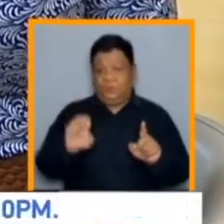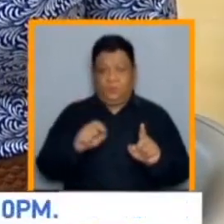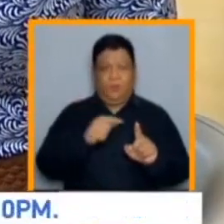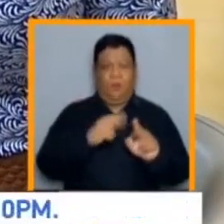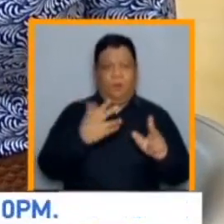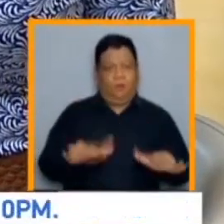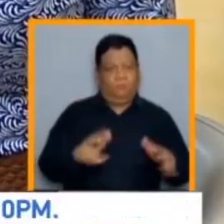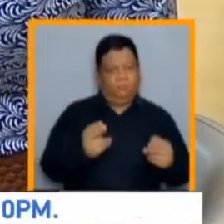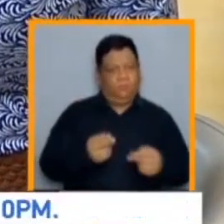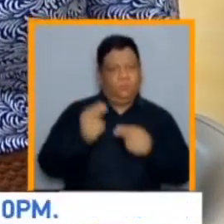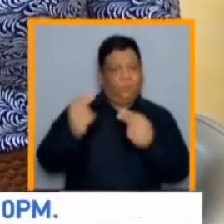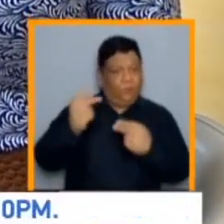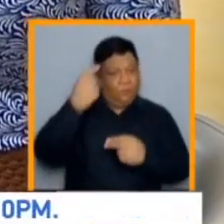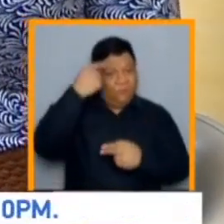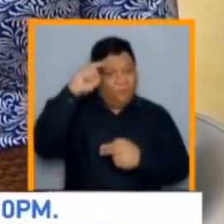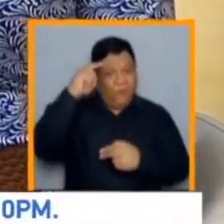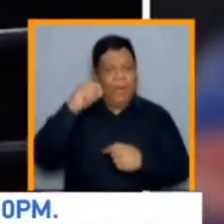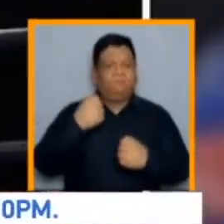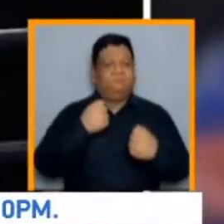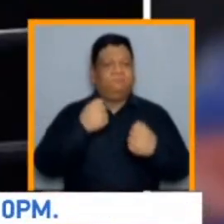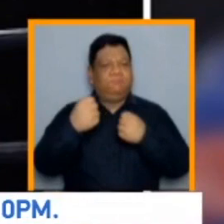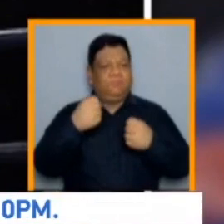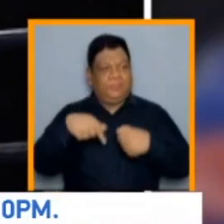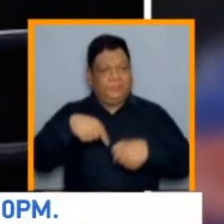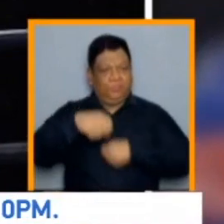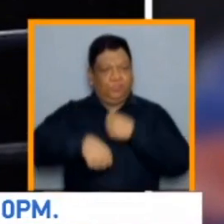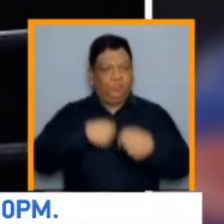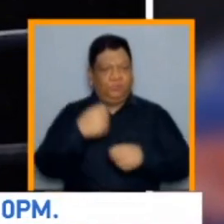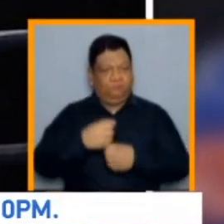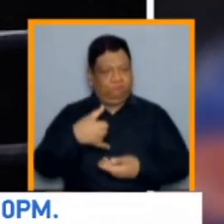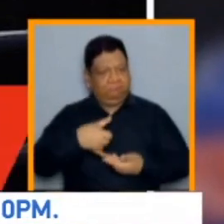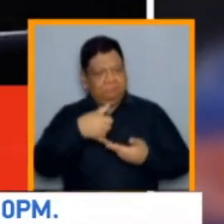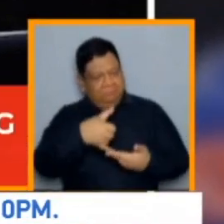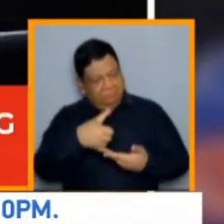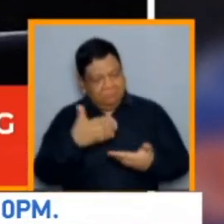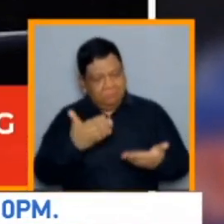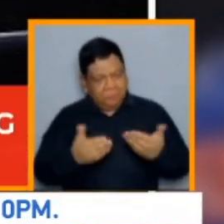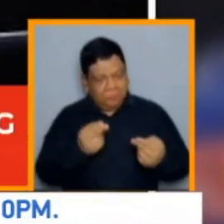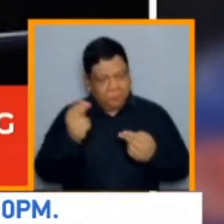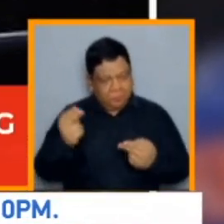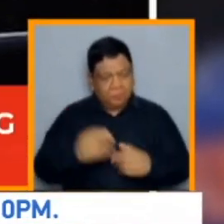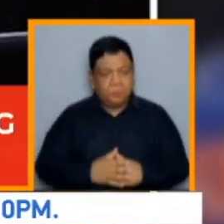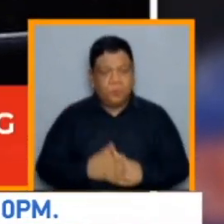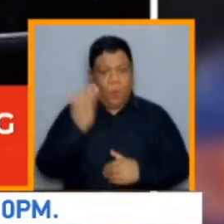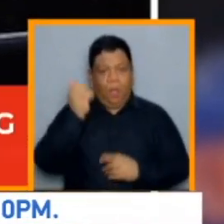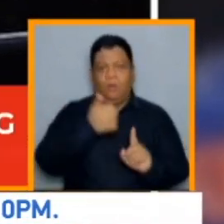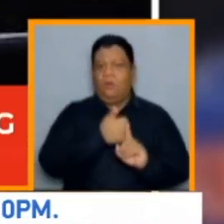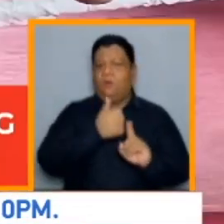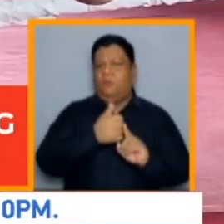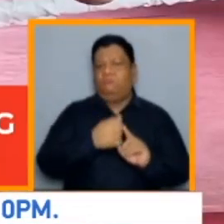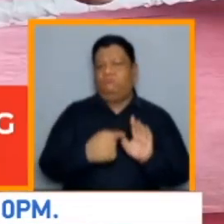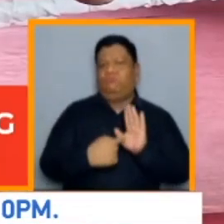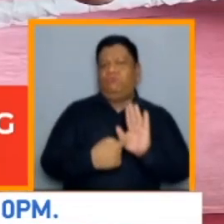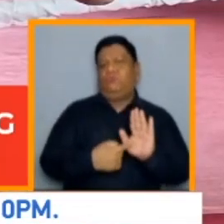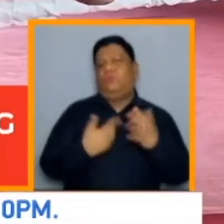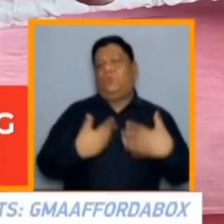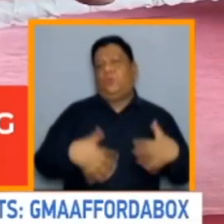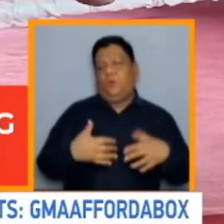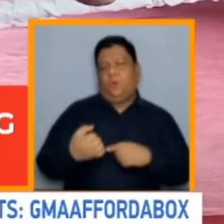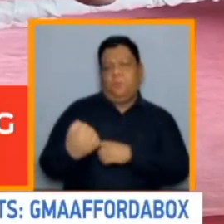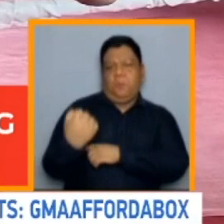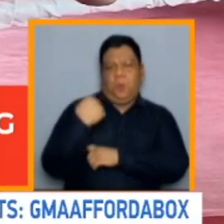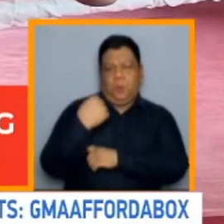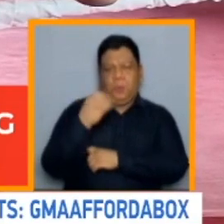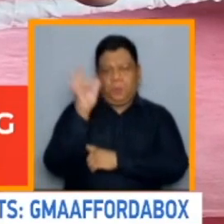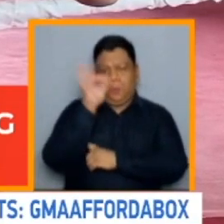Flash Donaire Jr. Pinatunayan kasi ni Donaire ang lakas ng kamaong Pinoy matapos patumbahin noong Mayo sa 4th round